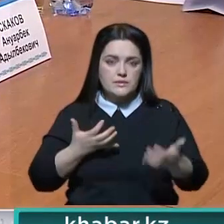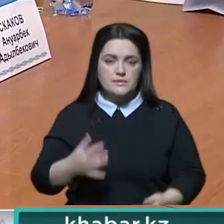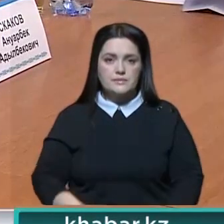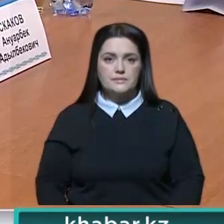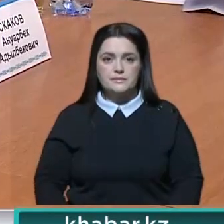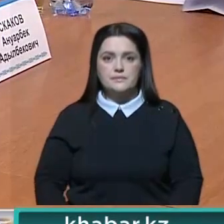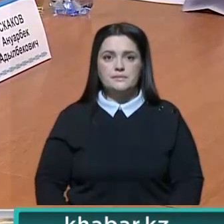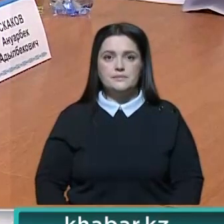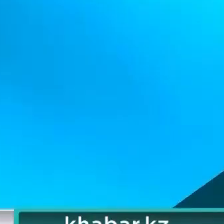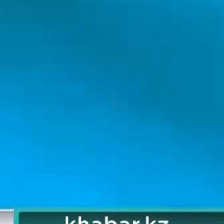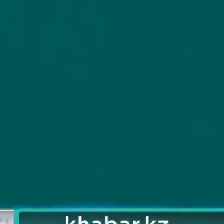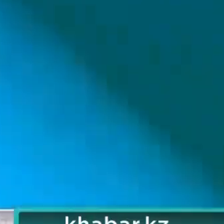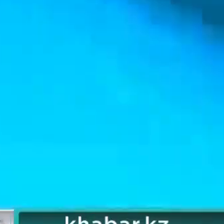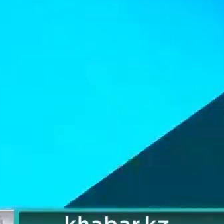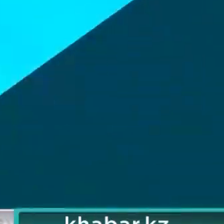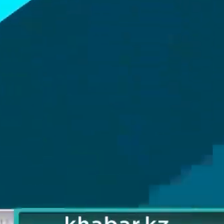социсследований.